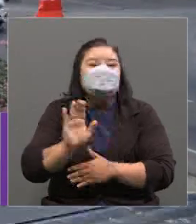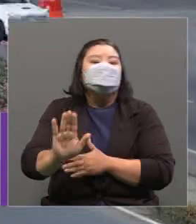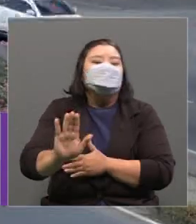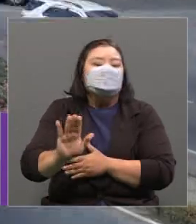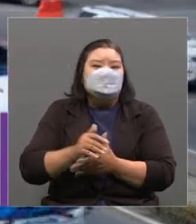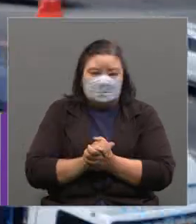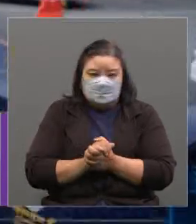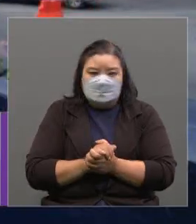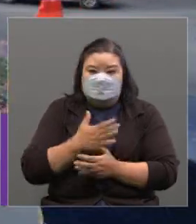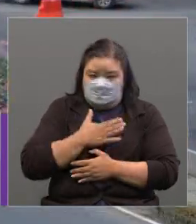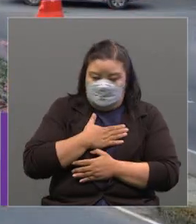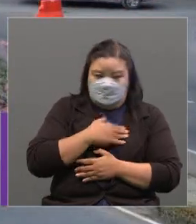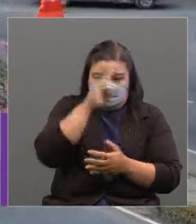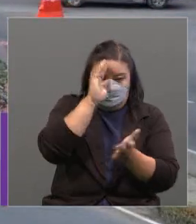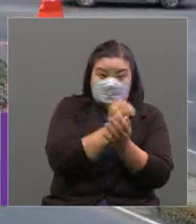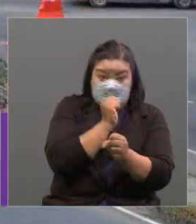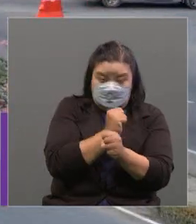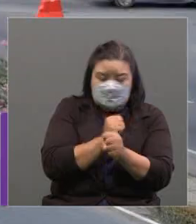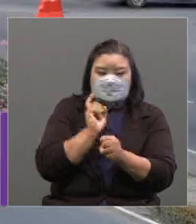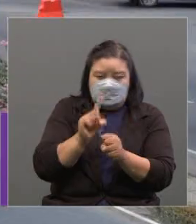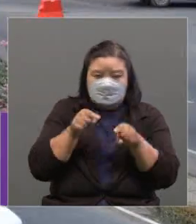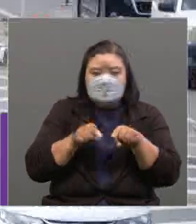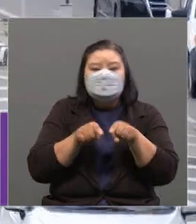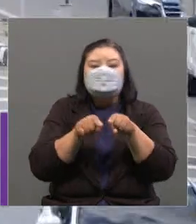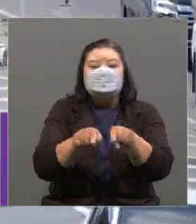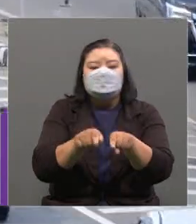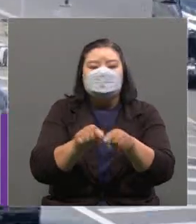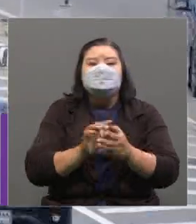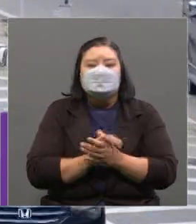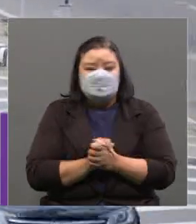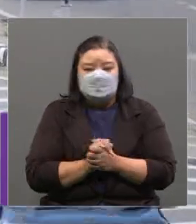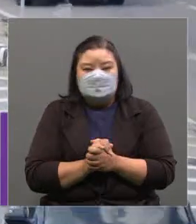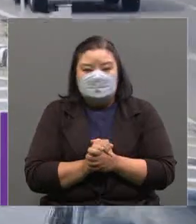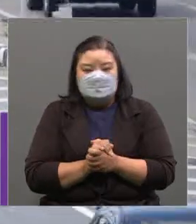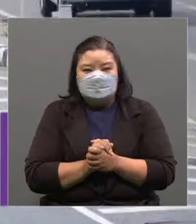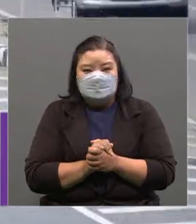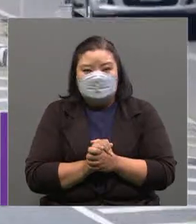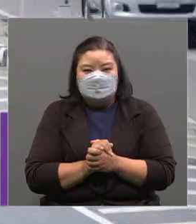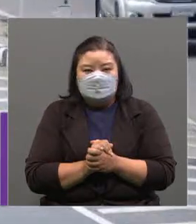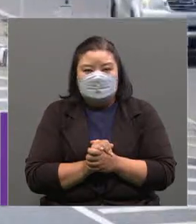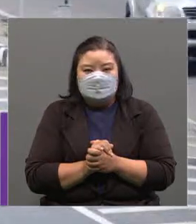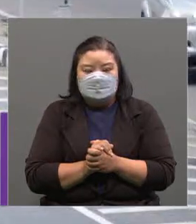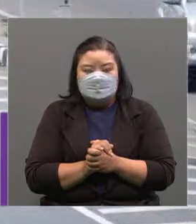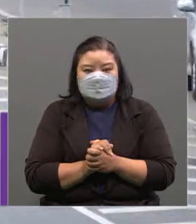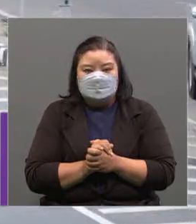ซึ่งการทำงานของเจรตำรวจจะทำแบบคู่ขนานกันไปเพื่อความรวดเร็วด้วยครับ